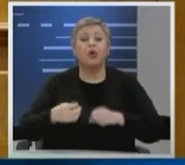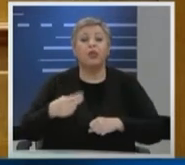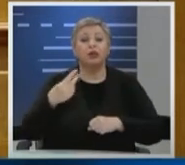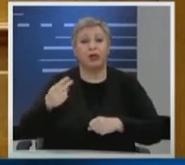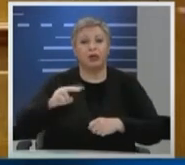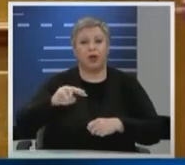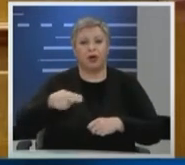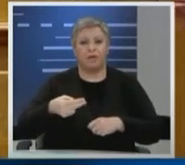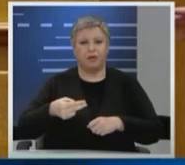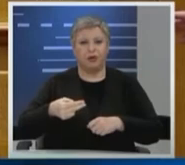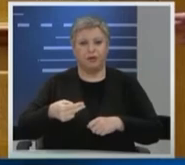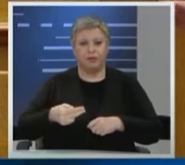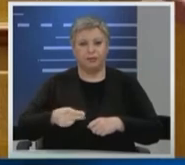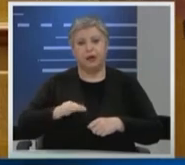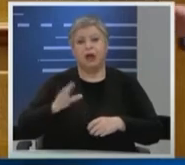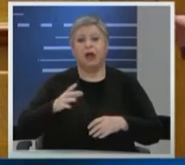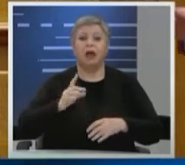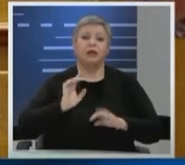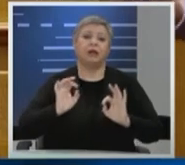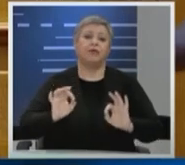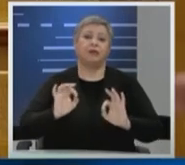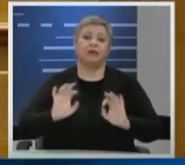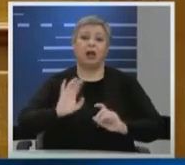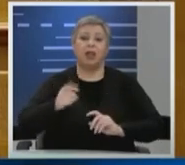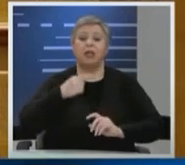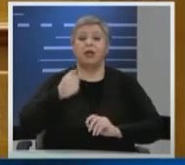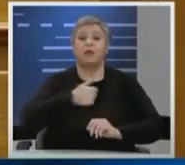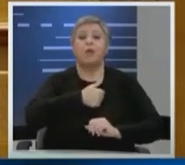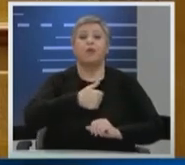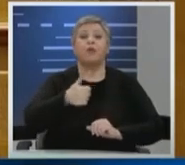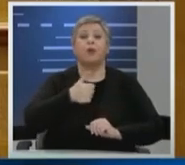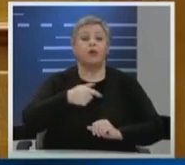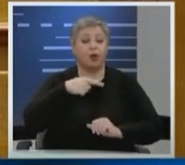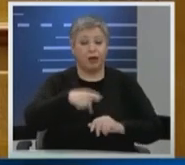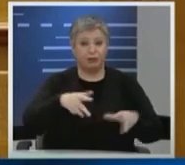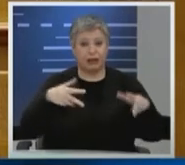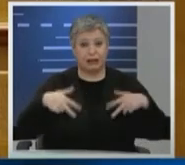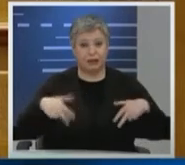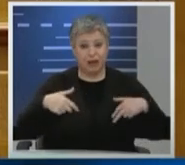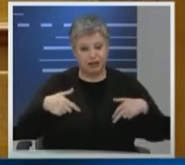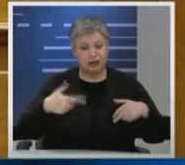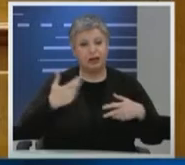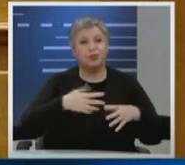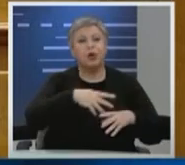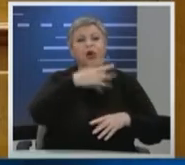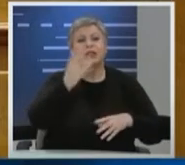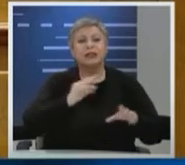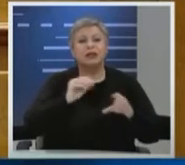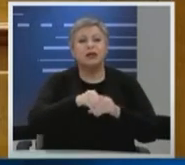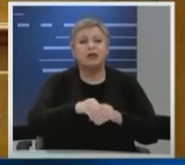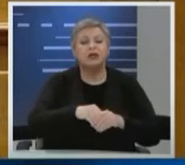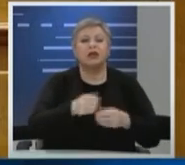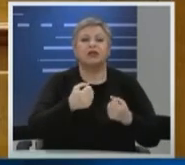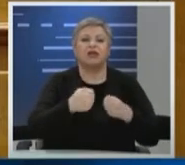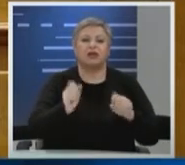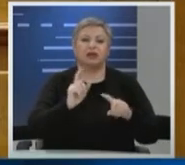θεωρηθεί βεβαίως ότι για όλα αυτά φταίει η κυβέρνηση ΣΥΡΙΖΑ-ΑΝΕΛ, τα έργα και οι μέρες